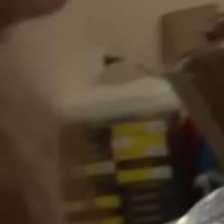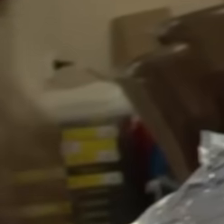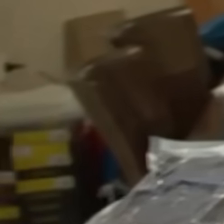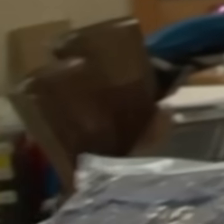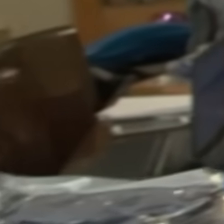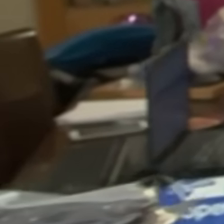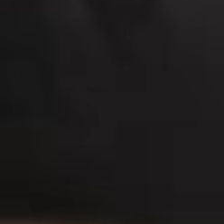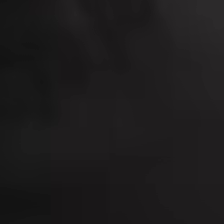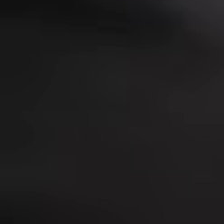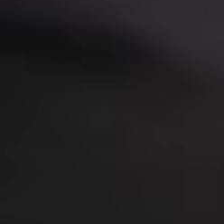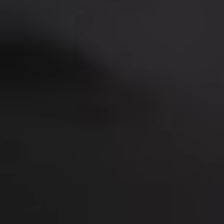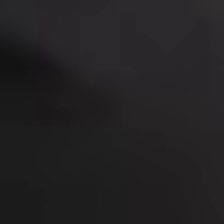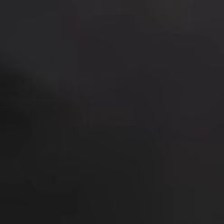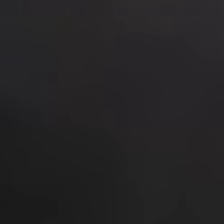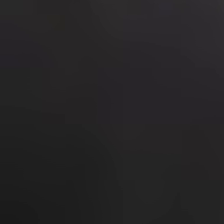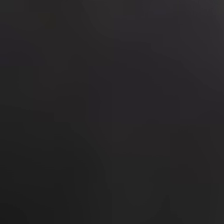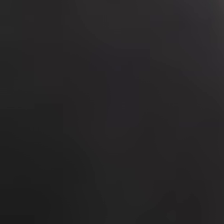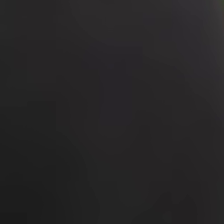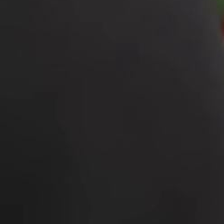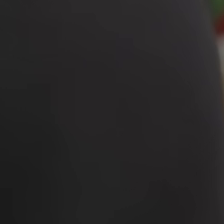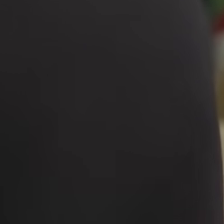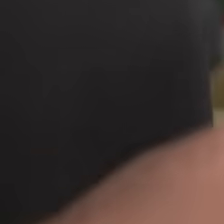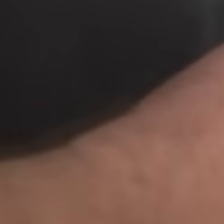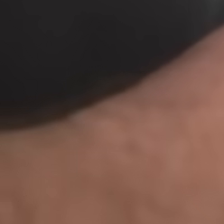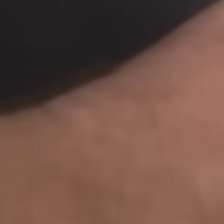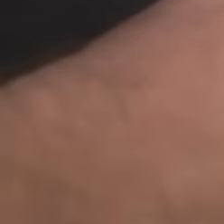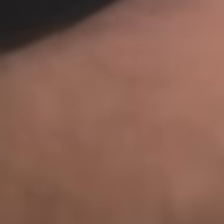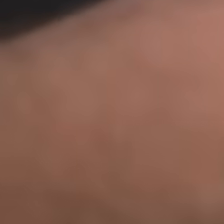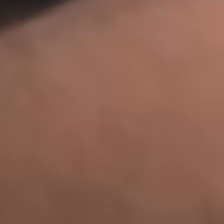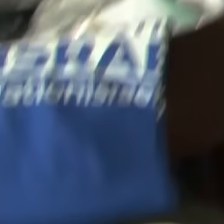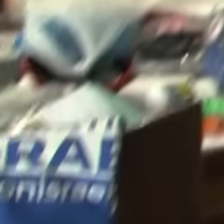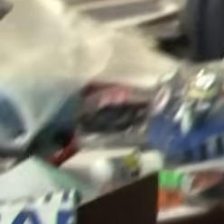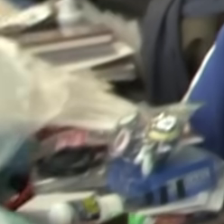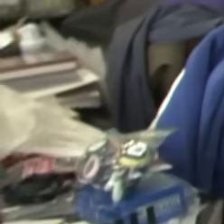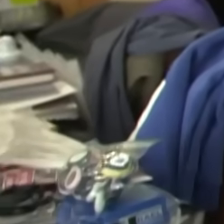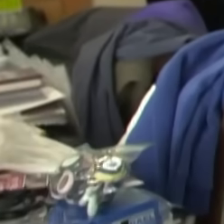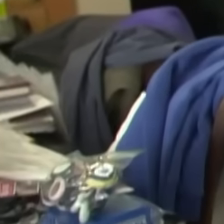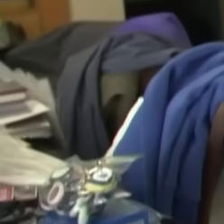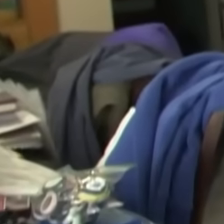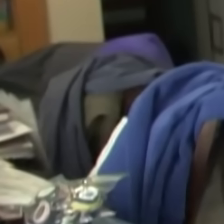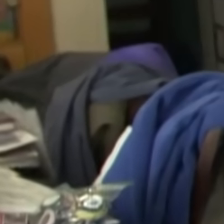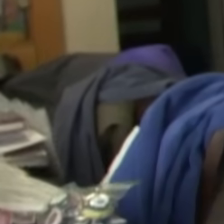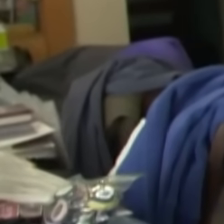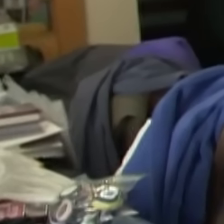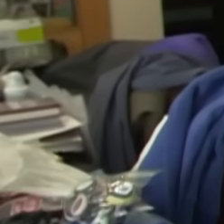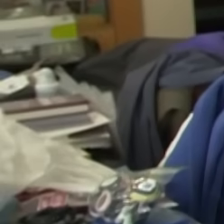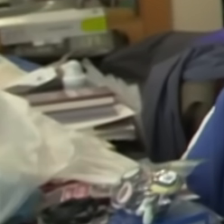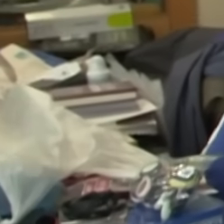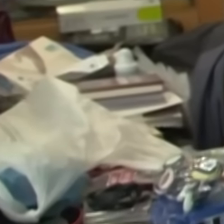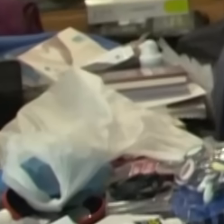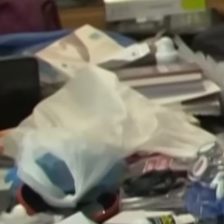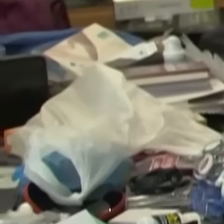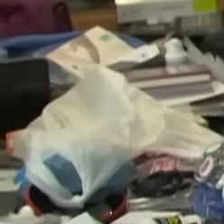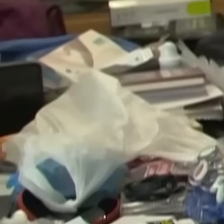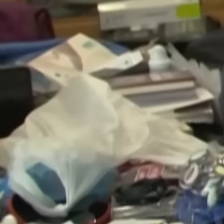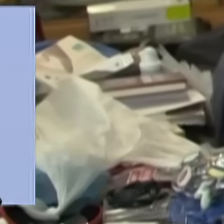המשקפיים הבליסטיות, לפני כמה ימים קיבלתי הודעה מחייל, פגע רסיס במשקף והציל את החיים של החייל.